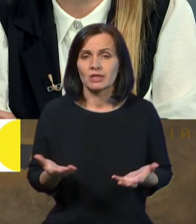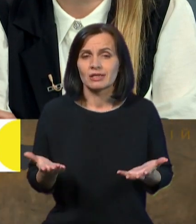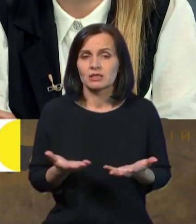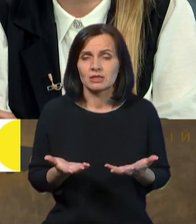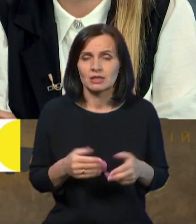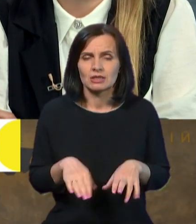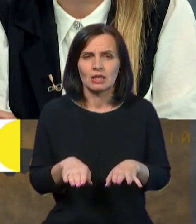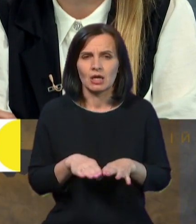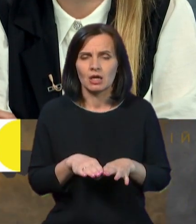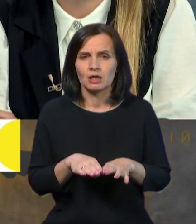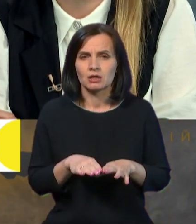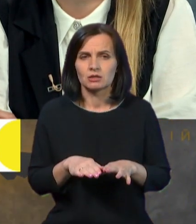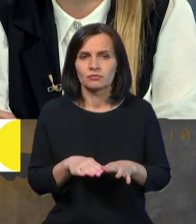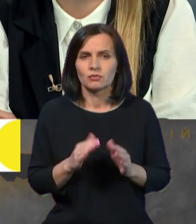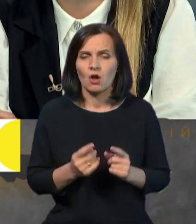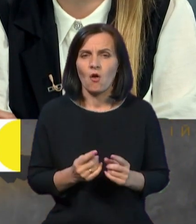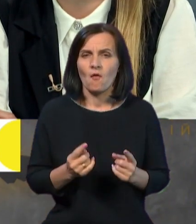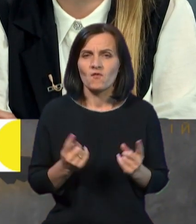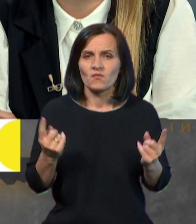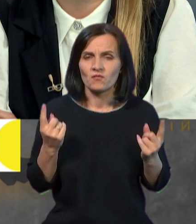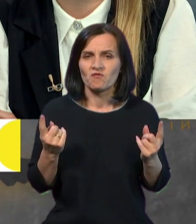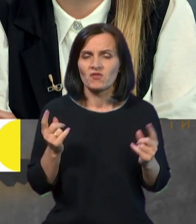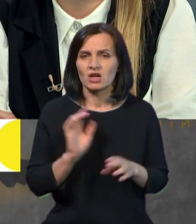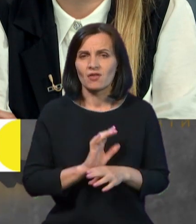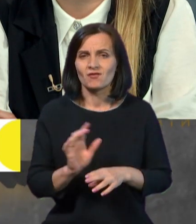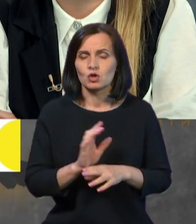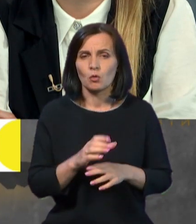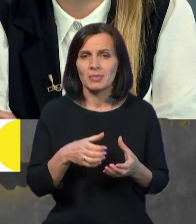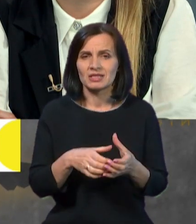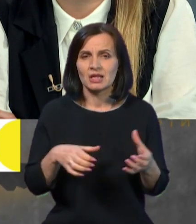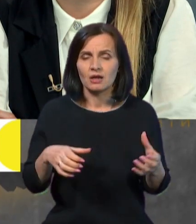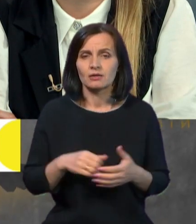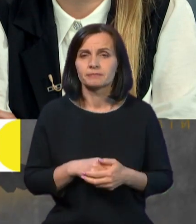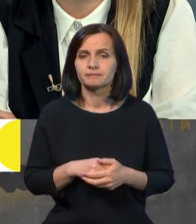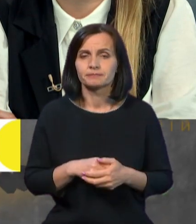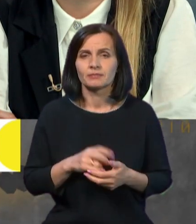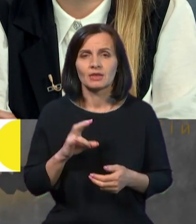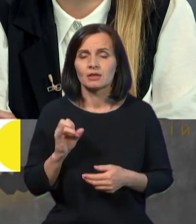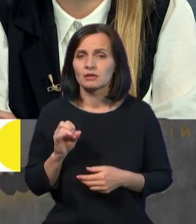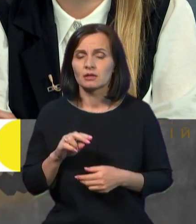якихось от таких розгорнутих виробництв ракет? Ні, по